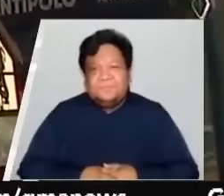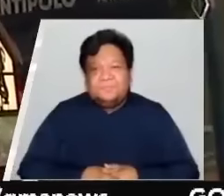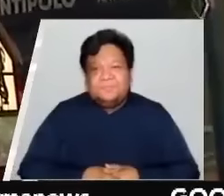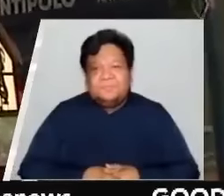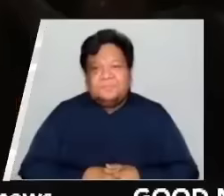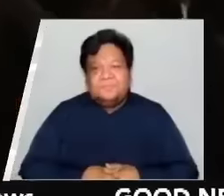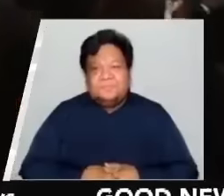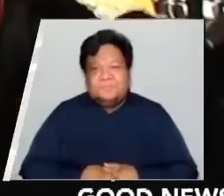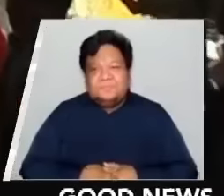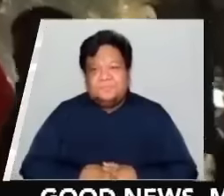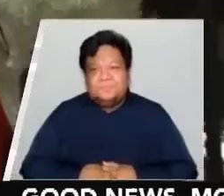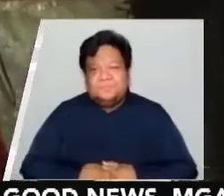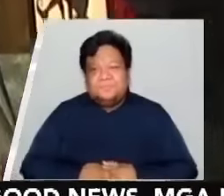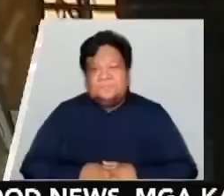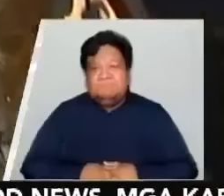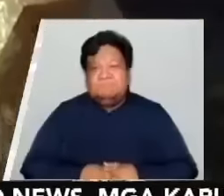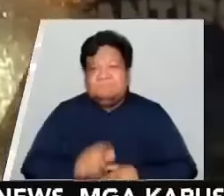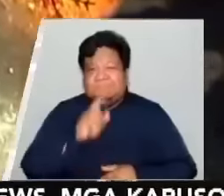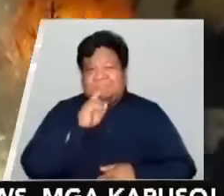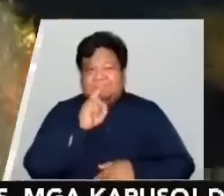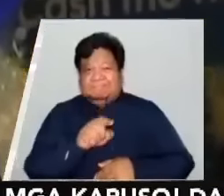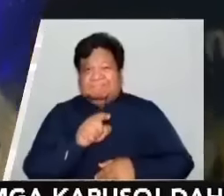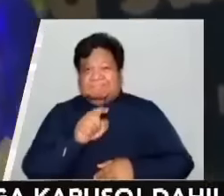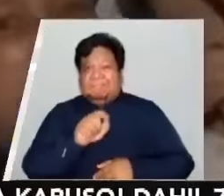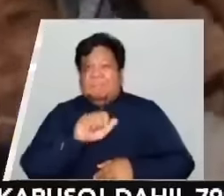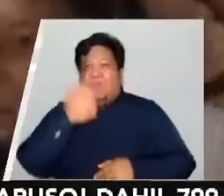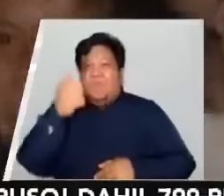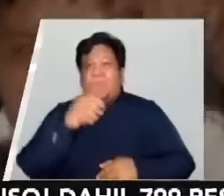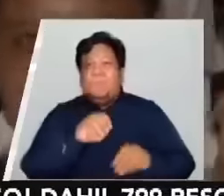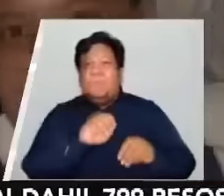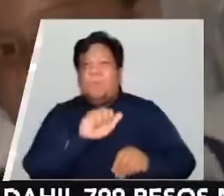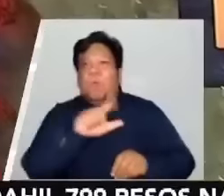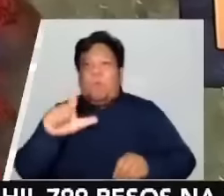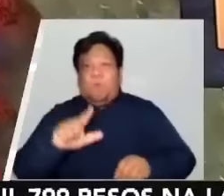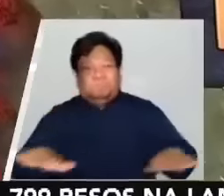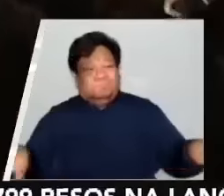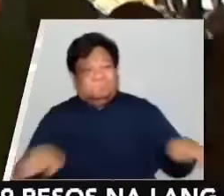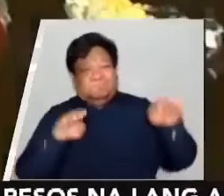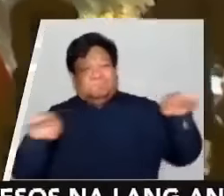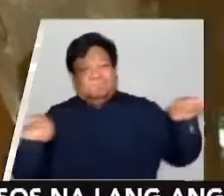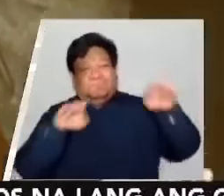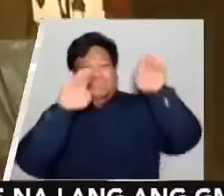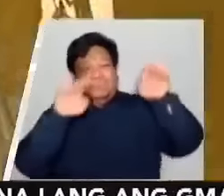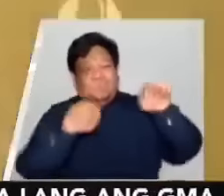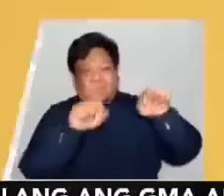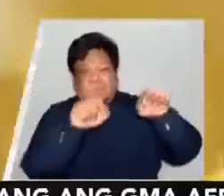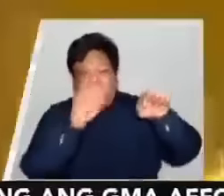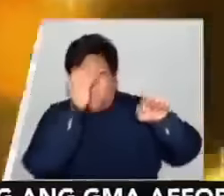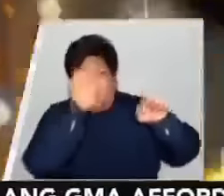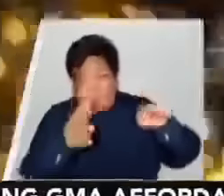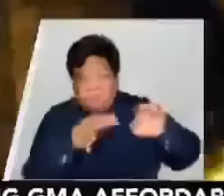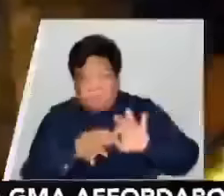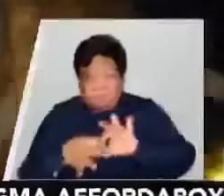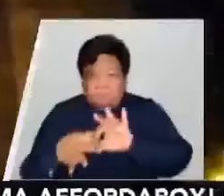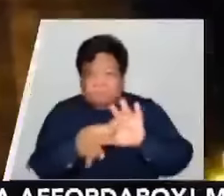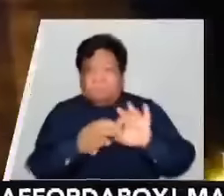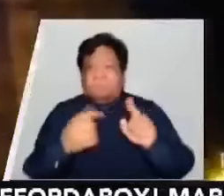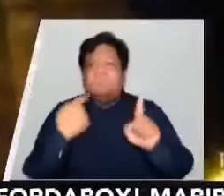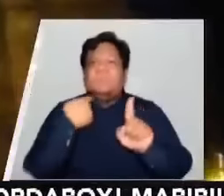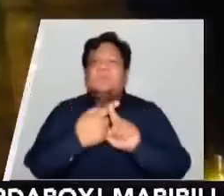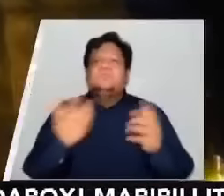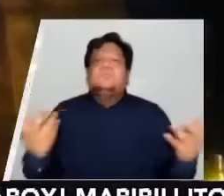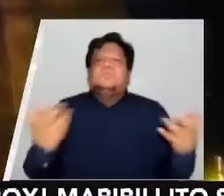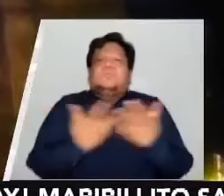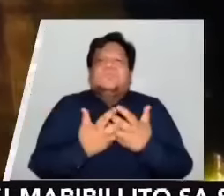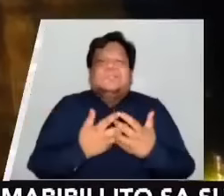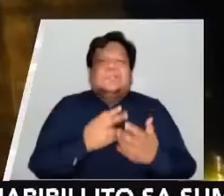Ang Christmas tree naman ito sa isang mall bukod sa may mensahe ng pagkakaisa, one with the nature pa. Sa Paway, Ilocos Norte naman,